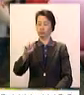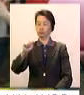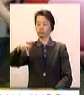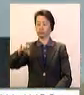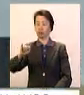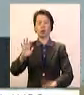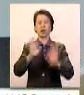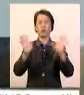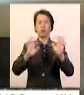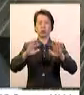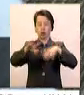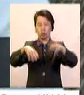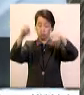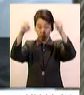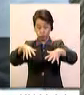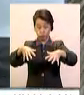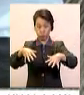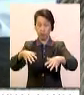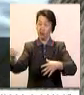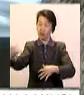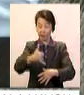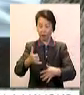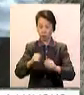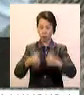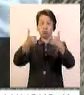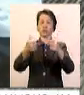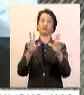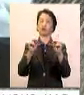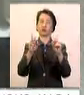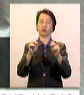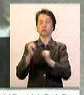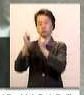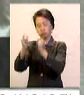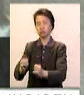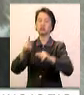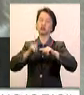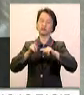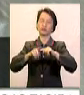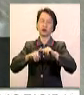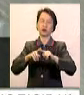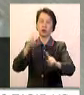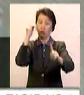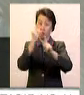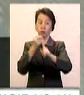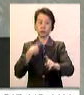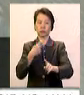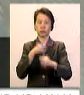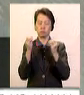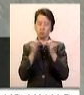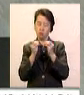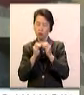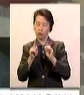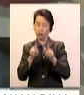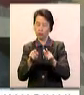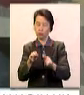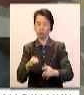magic mana dia sekali datang, dia terus akan sembuh. Tidak. Okay, dia depends pada individu. Objective therapy sebenarnya adalah more to mereka